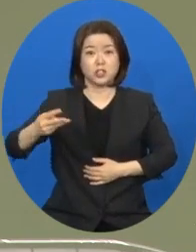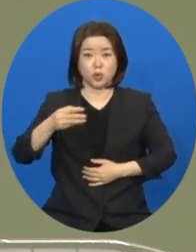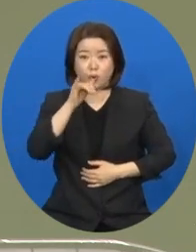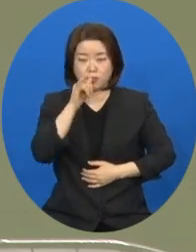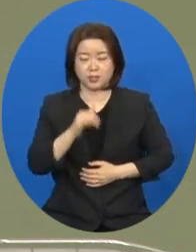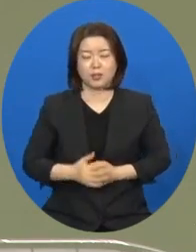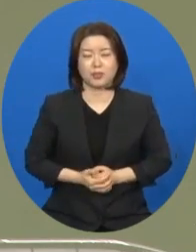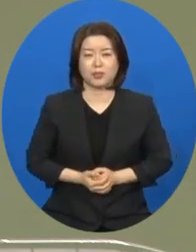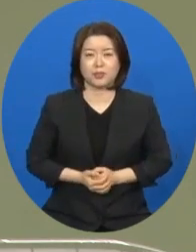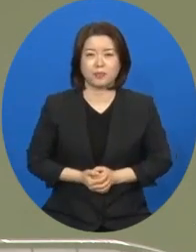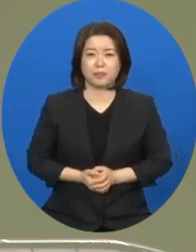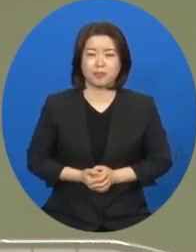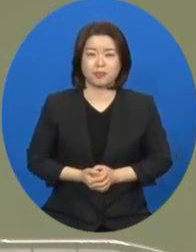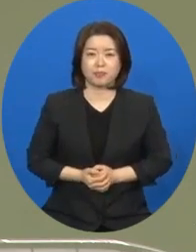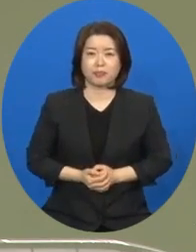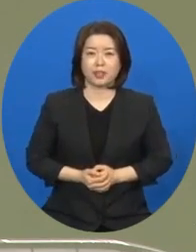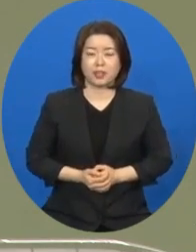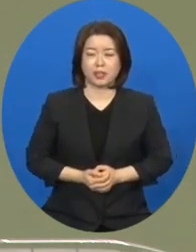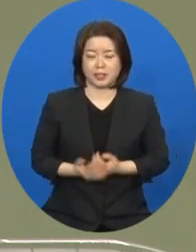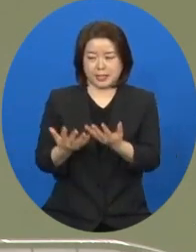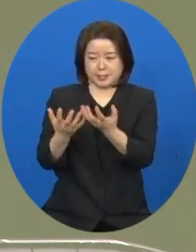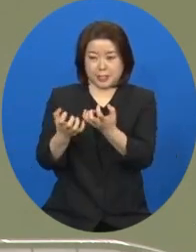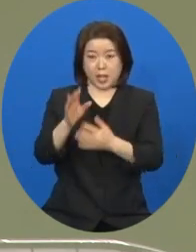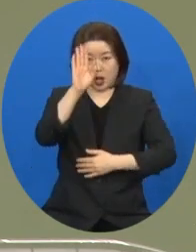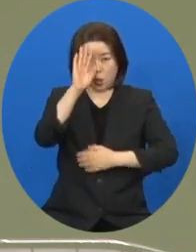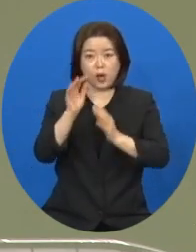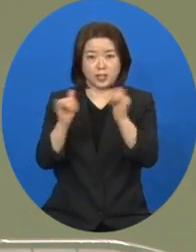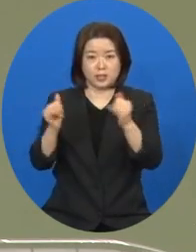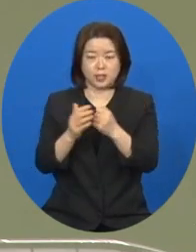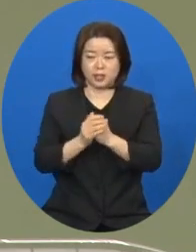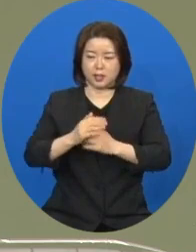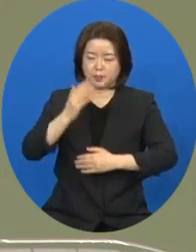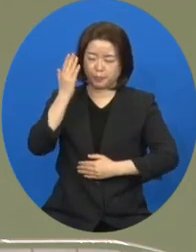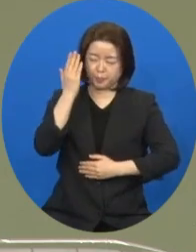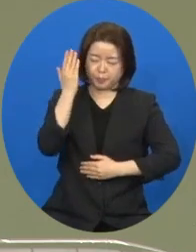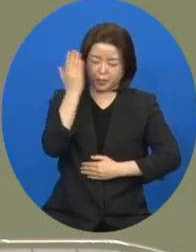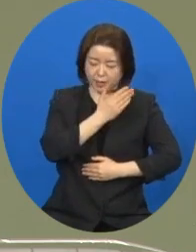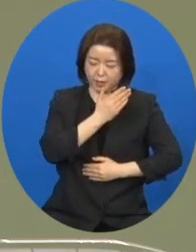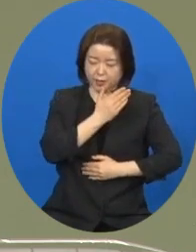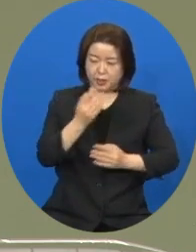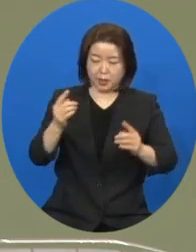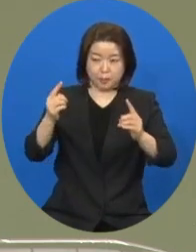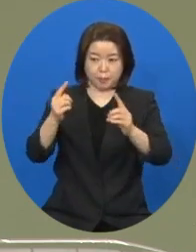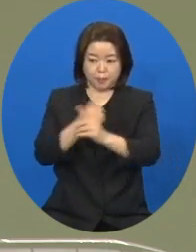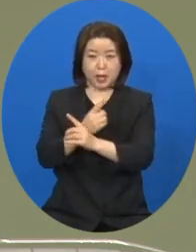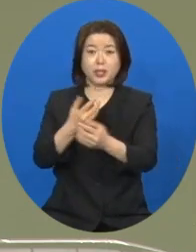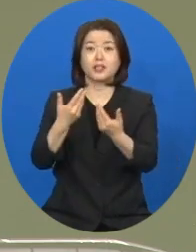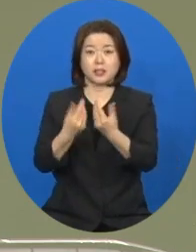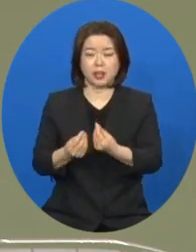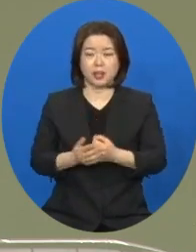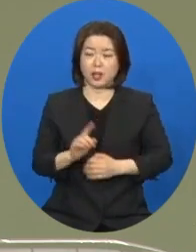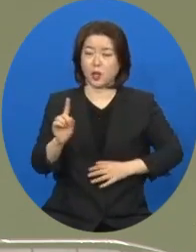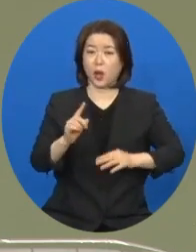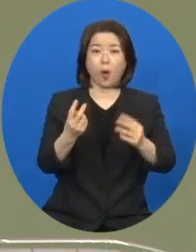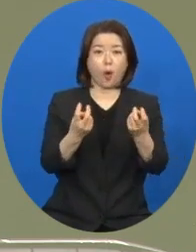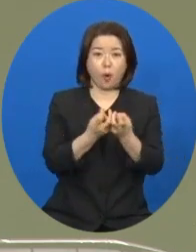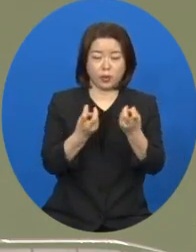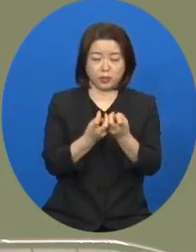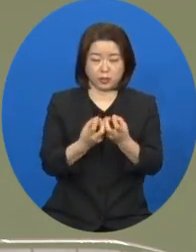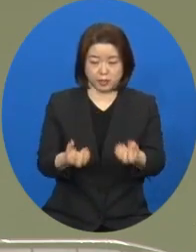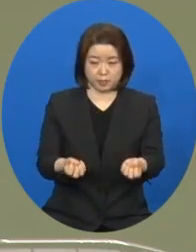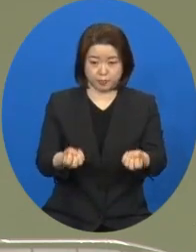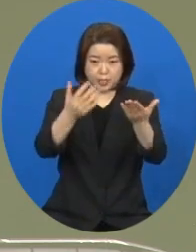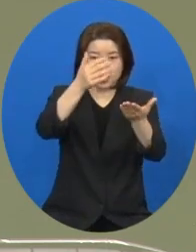장인데 나 환자가 깨끗하게 고침을 받은 경우 어떻게